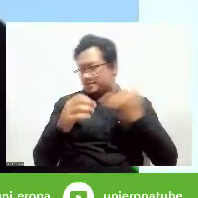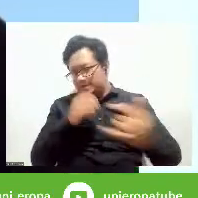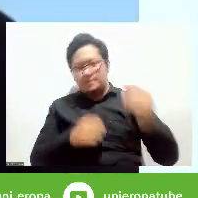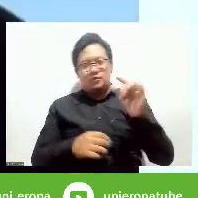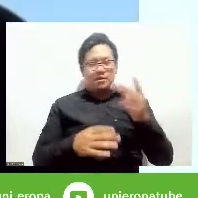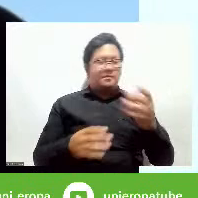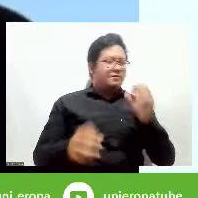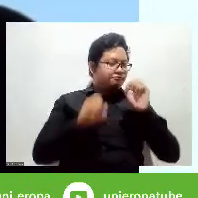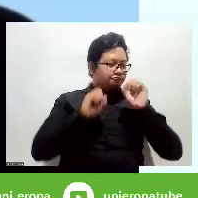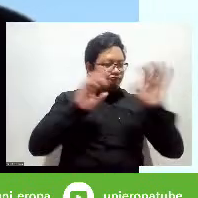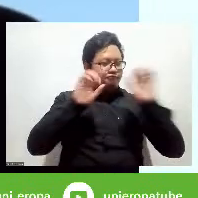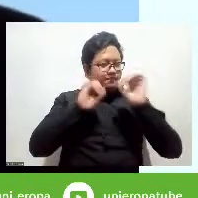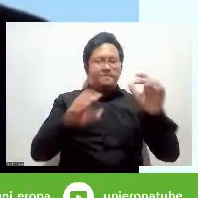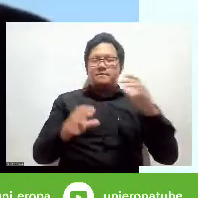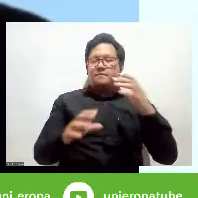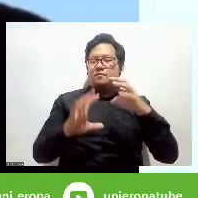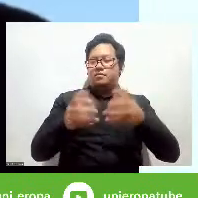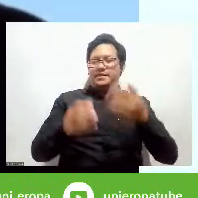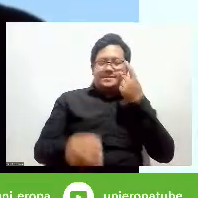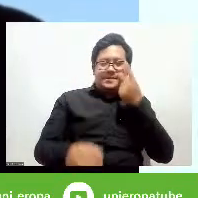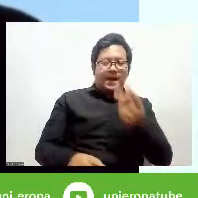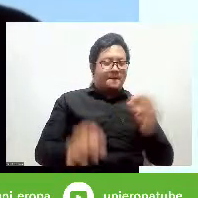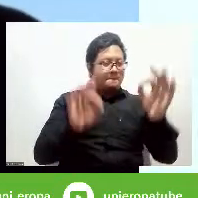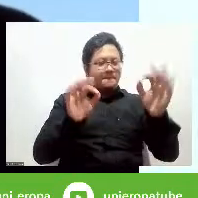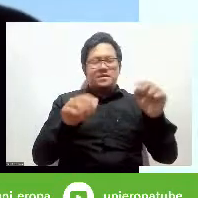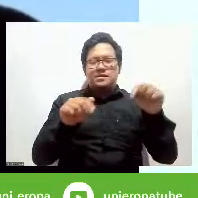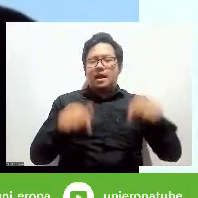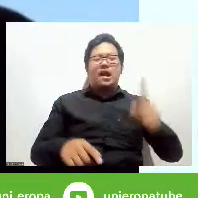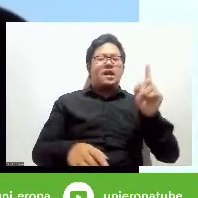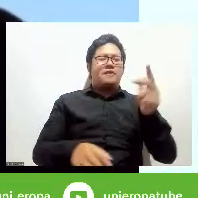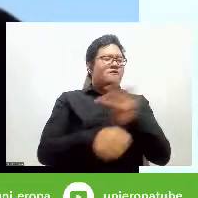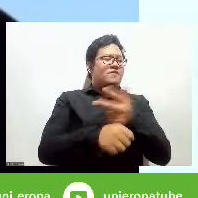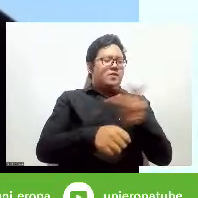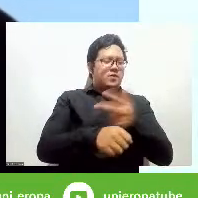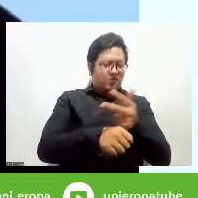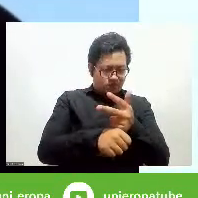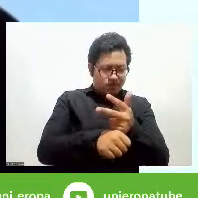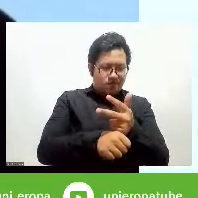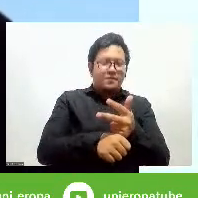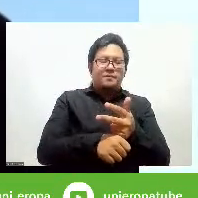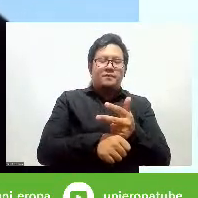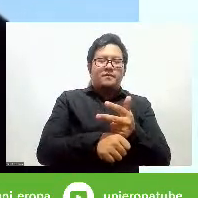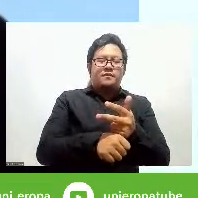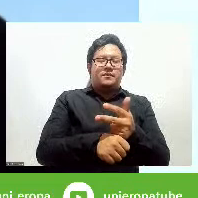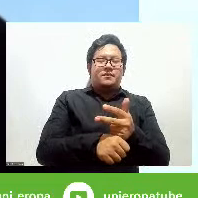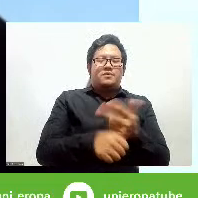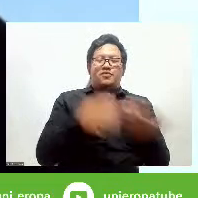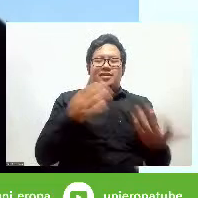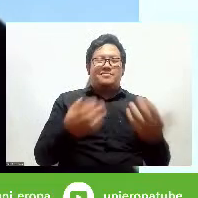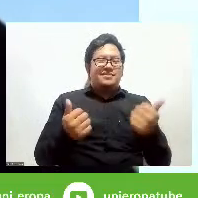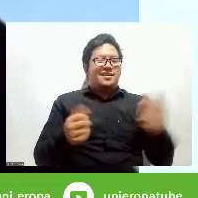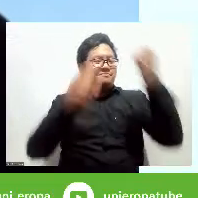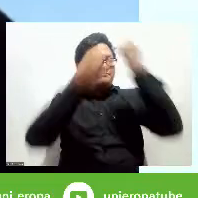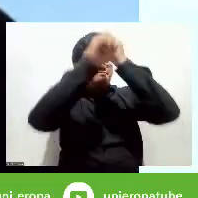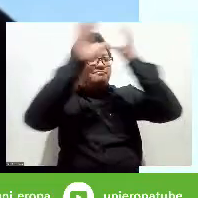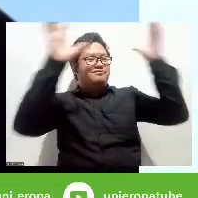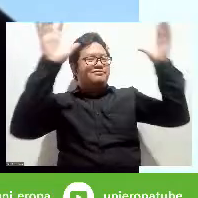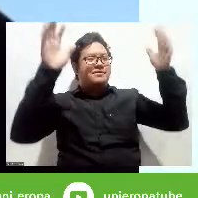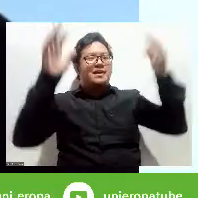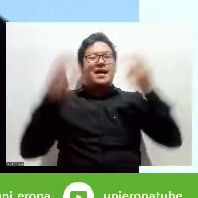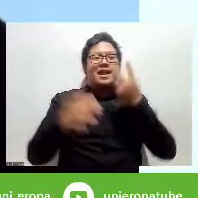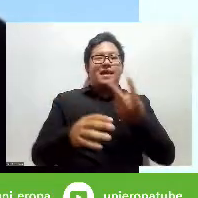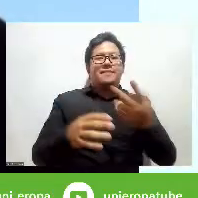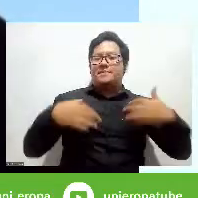kita serahkan melihat ada satu video ini yang mungkin bisa menggambarkan teman-teman bisa ngelihat satu habitatnya di